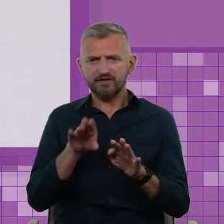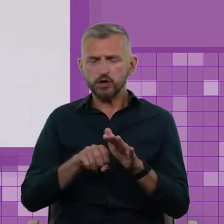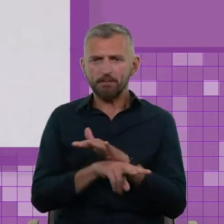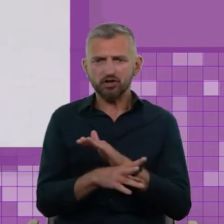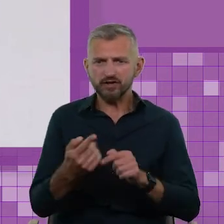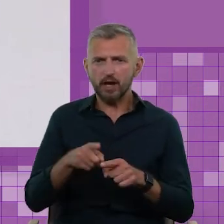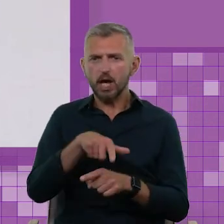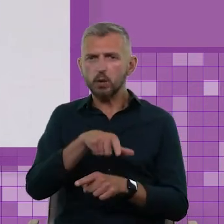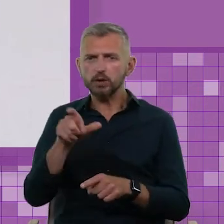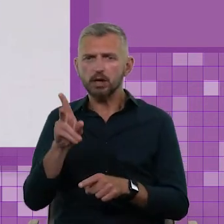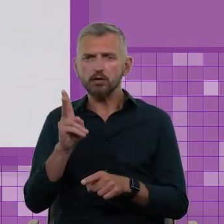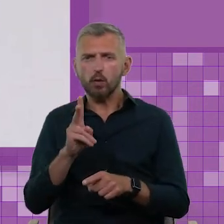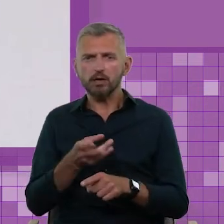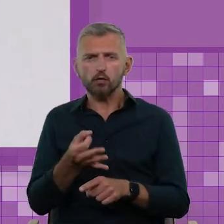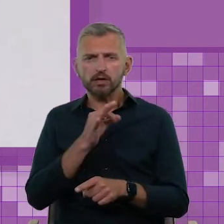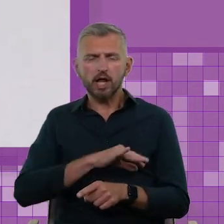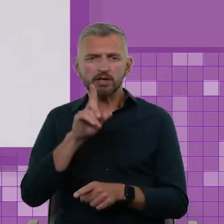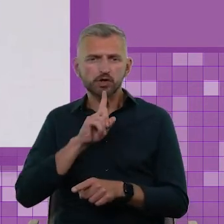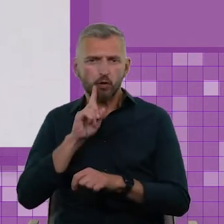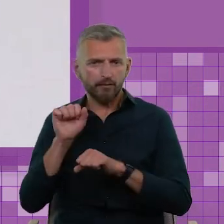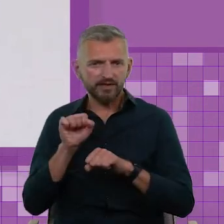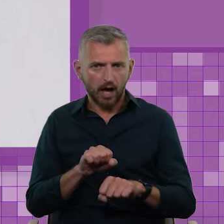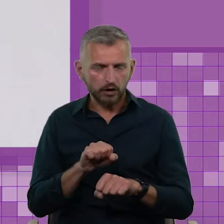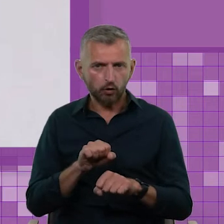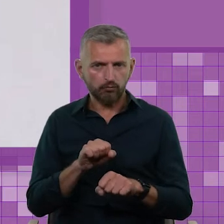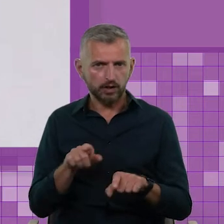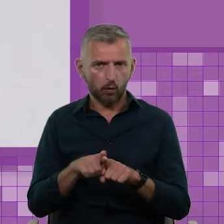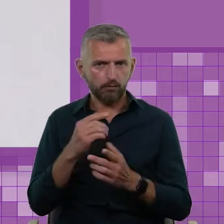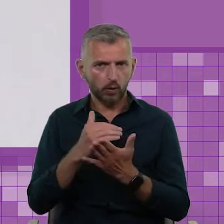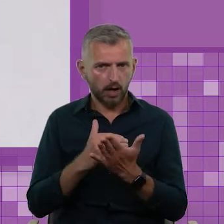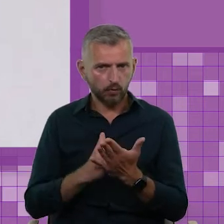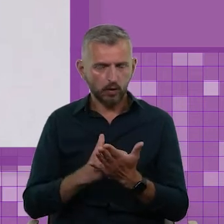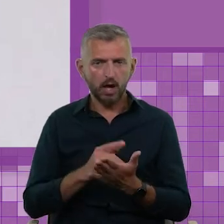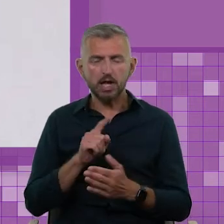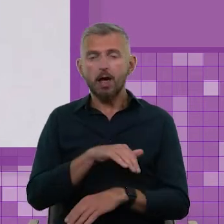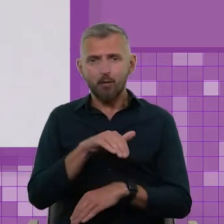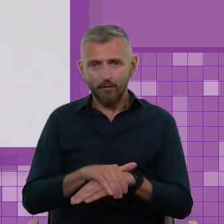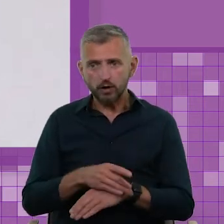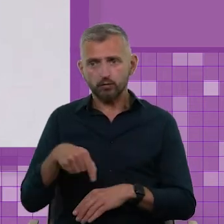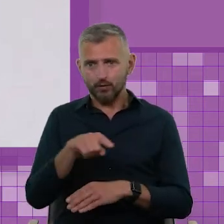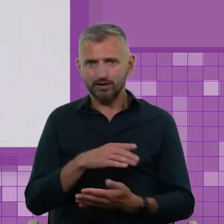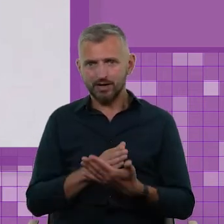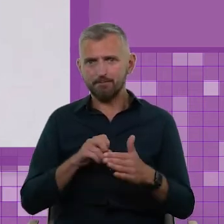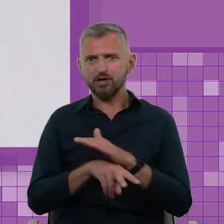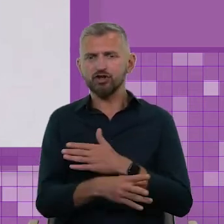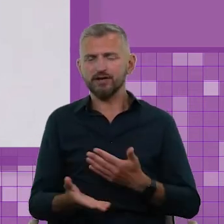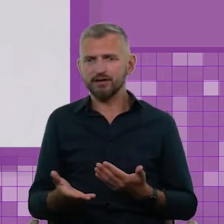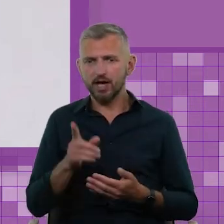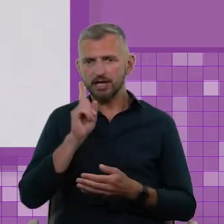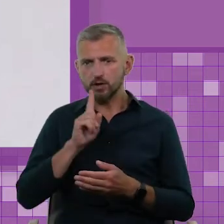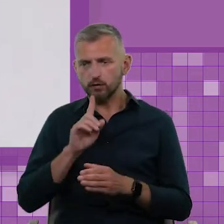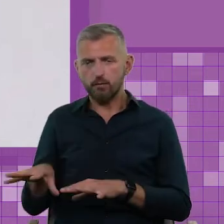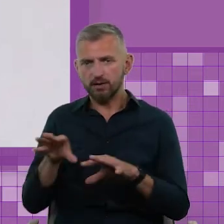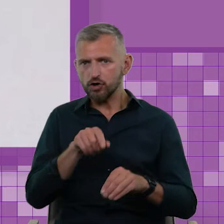це люди, які скористалися тимчасовим захистом такої програми, але по факту вони такими є, тимчасово